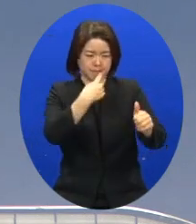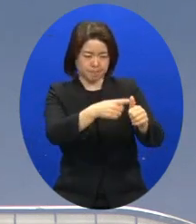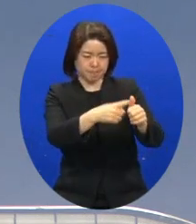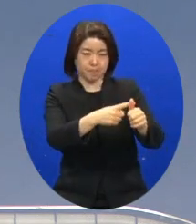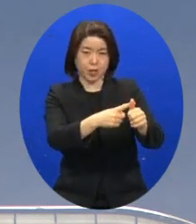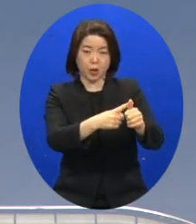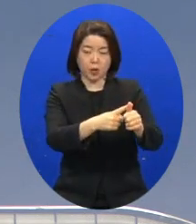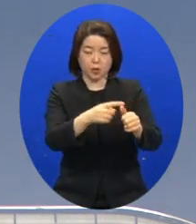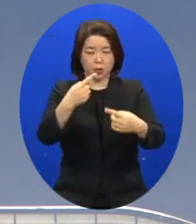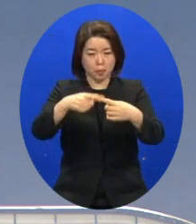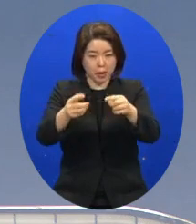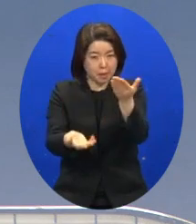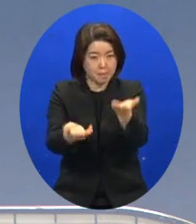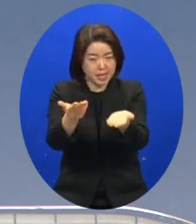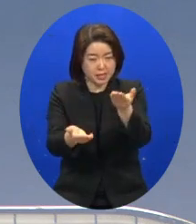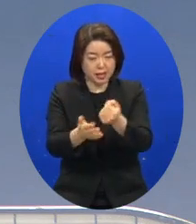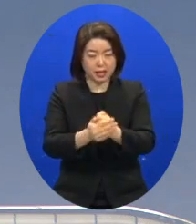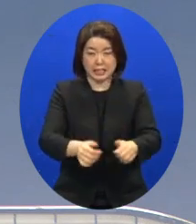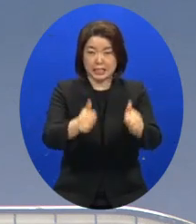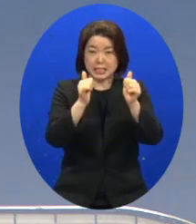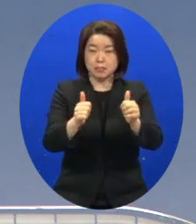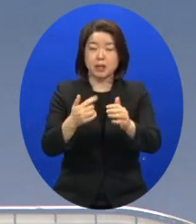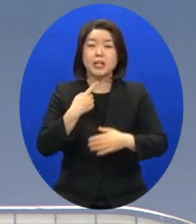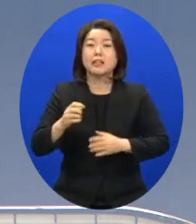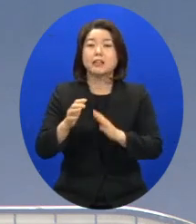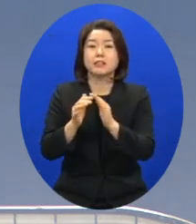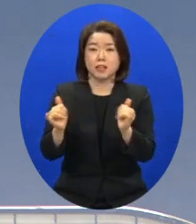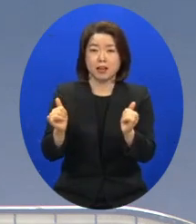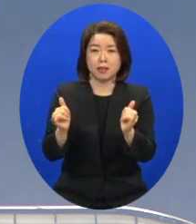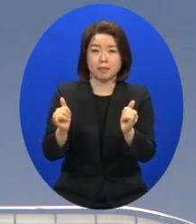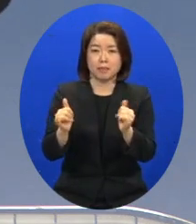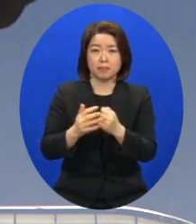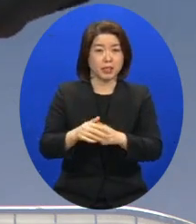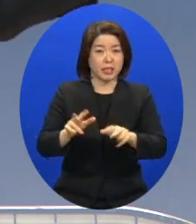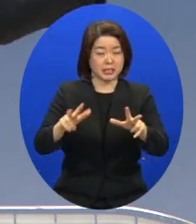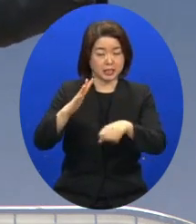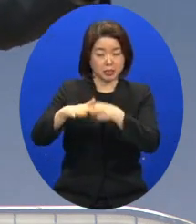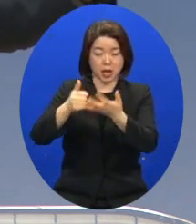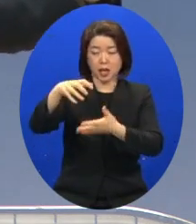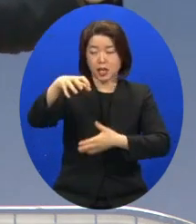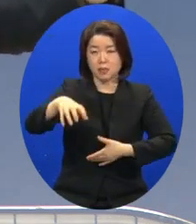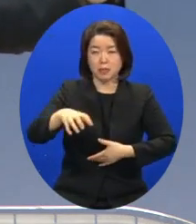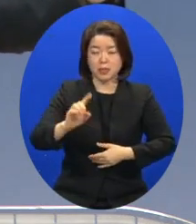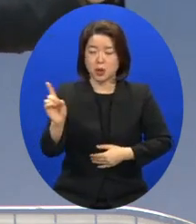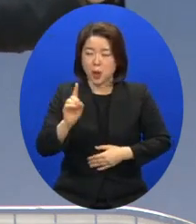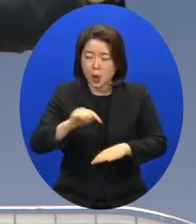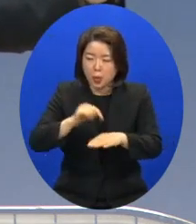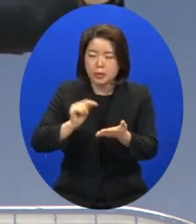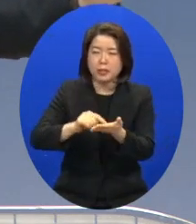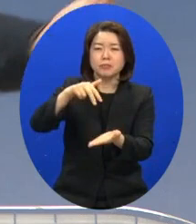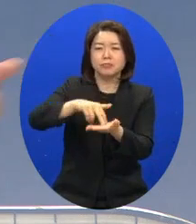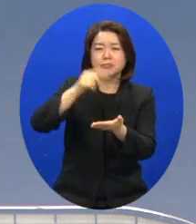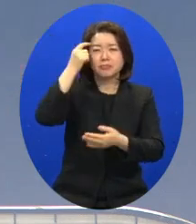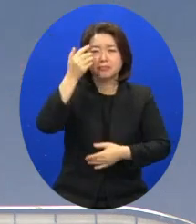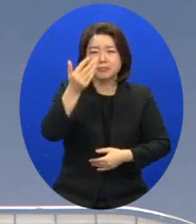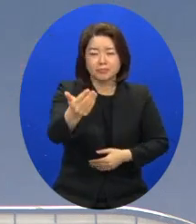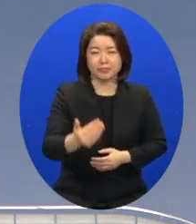판단하고 심판 햇던 사람들 지금 하나님 앞에서 어떤 심정이 겠습니까